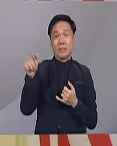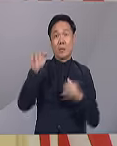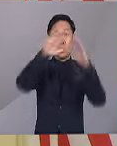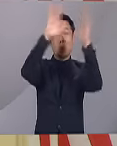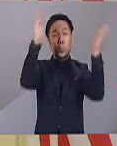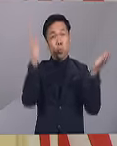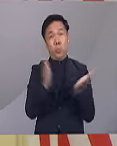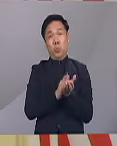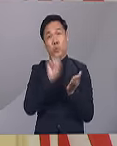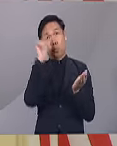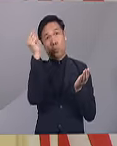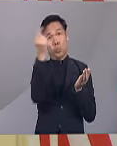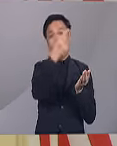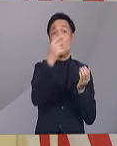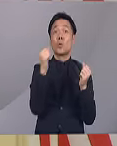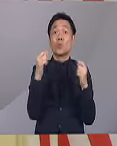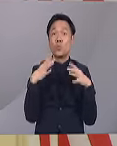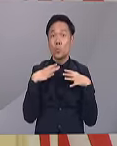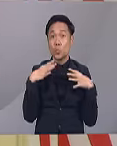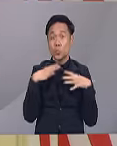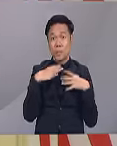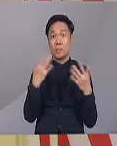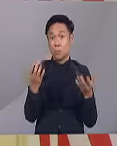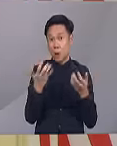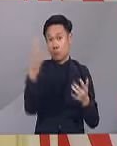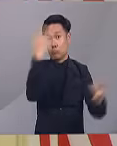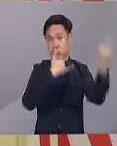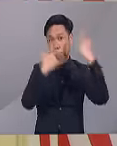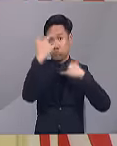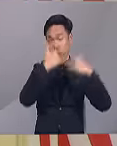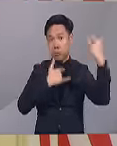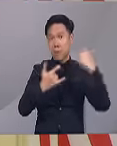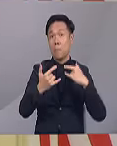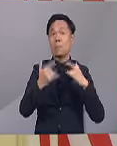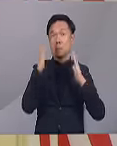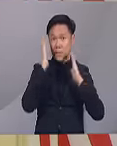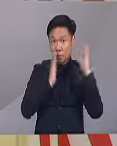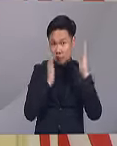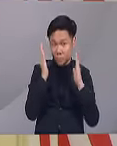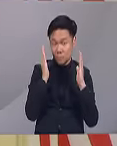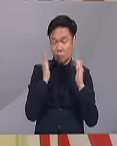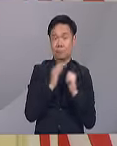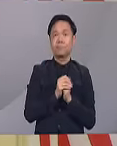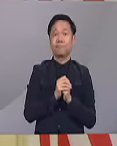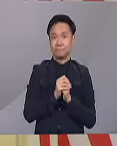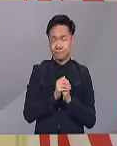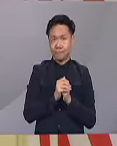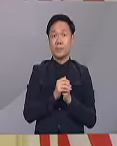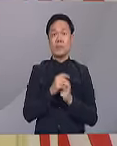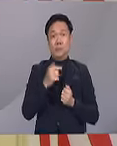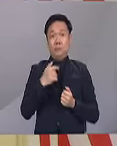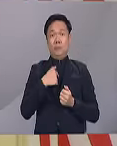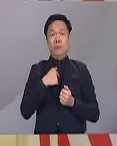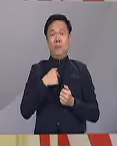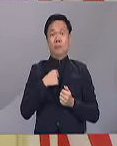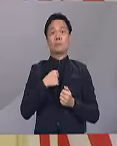tahu seramai mana yang akan pulang ke tanah air. Jadi kita telah pun meminta supaya pihak